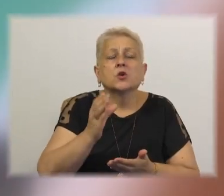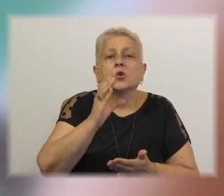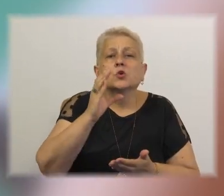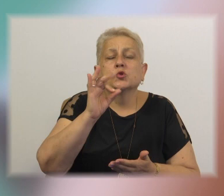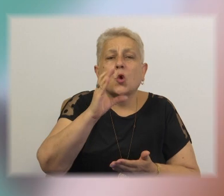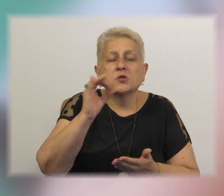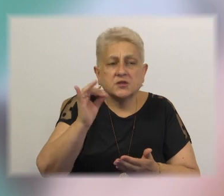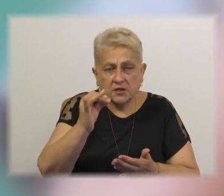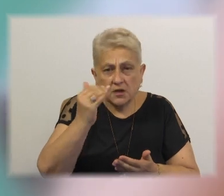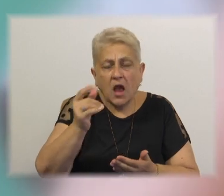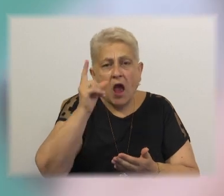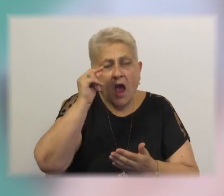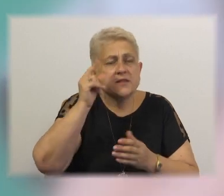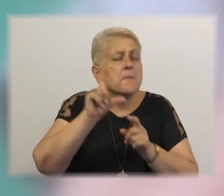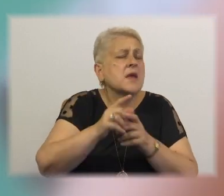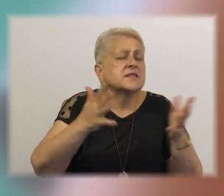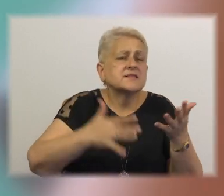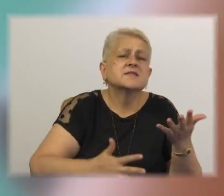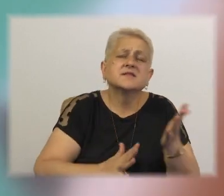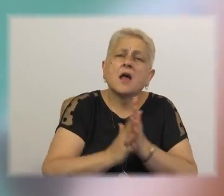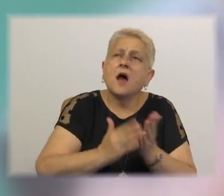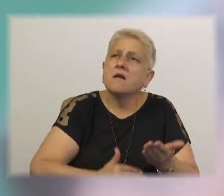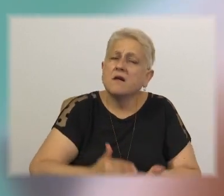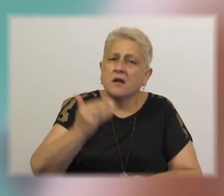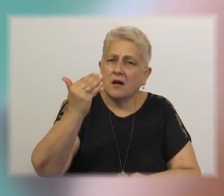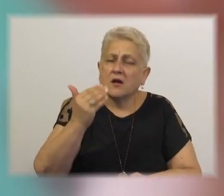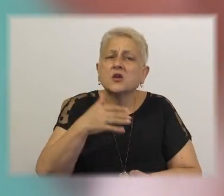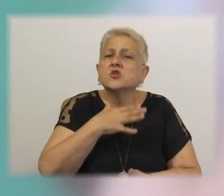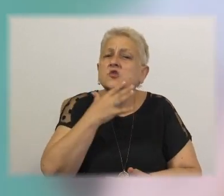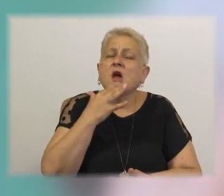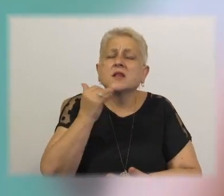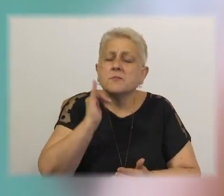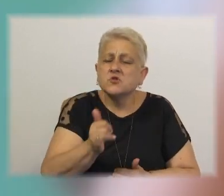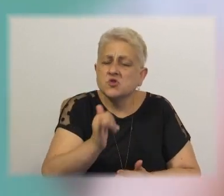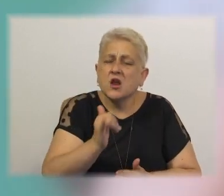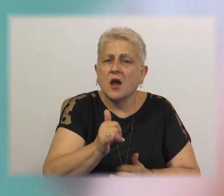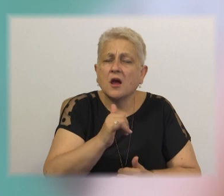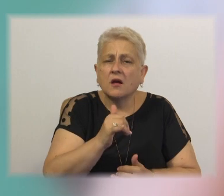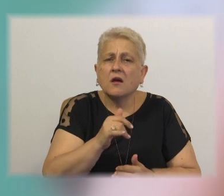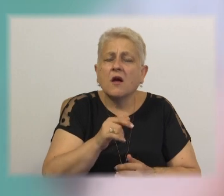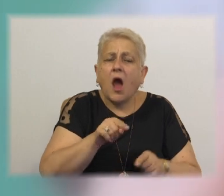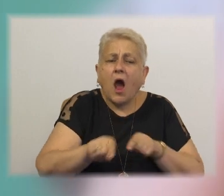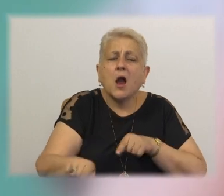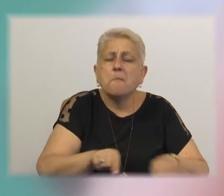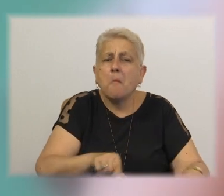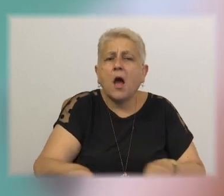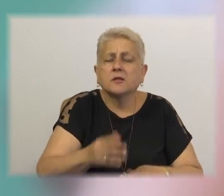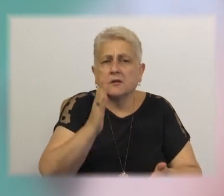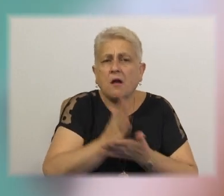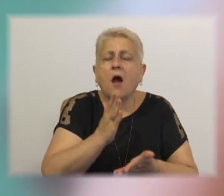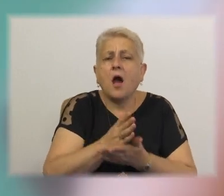Սոսին, ամենամեծ Հայաստանի ծառը, վերջին բամբակը դրել եմ, շատ եմ ջրել, արմատներ դուրս